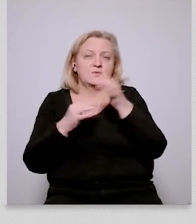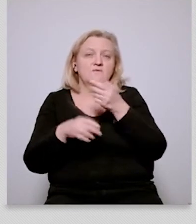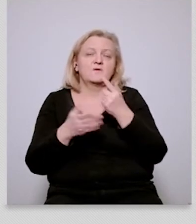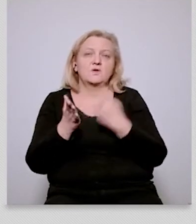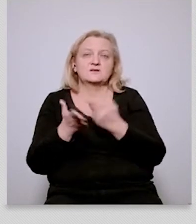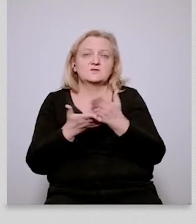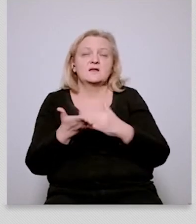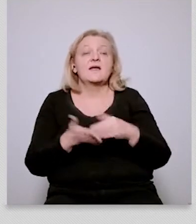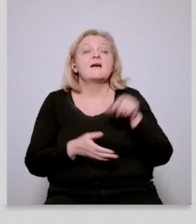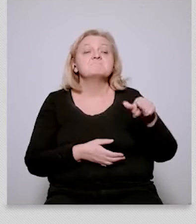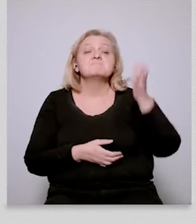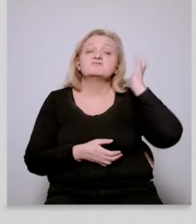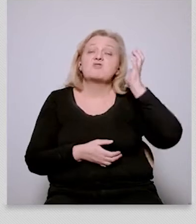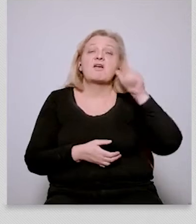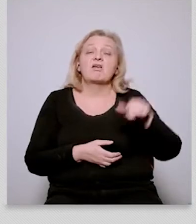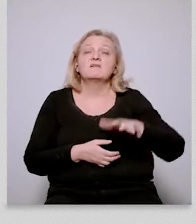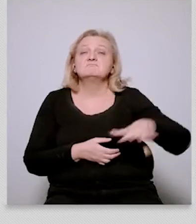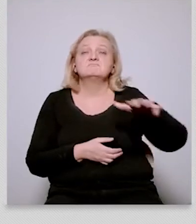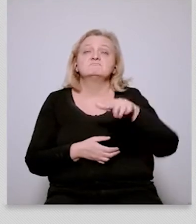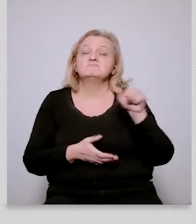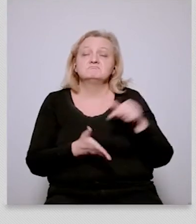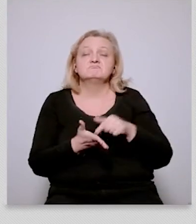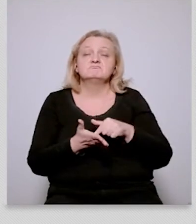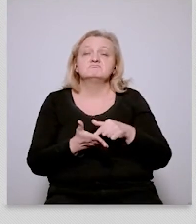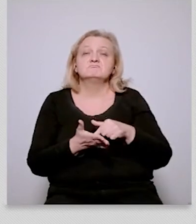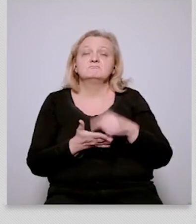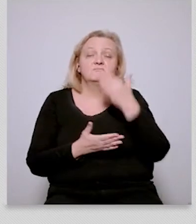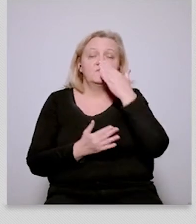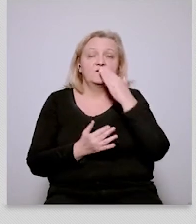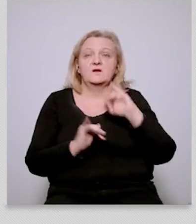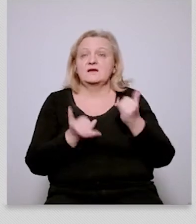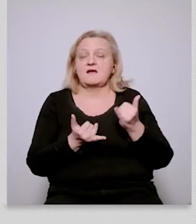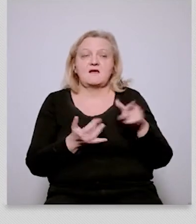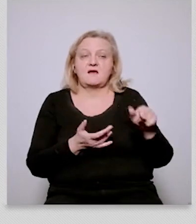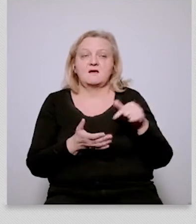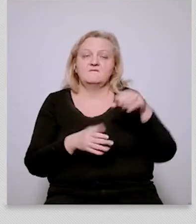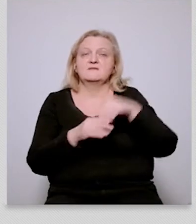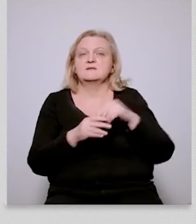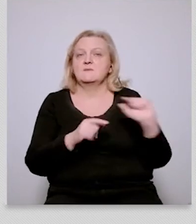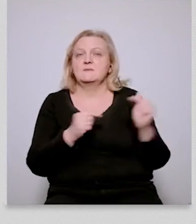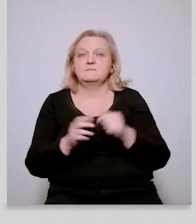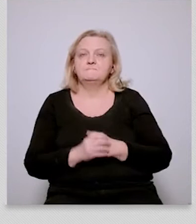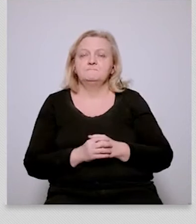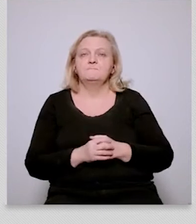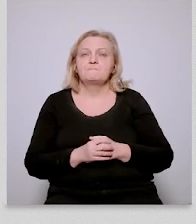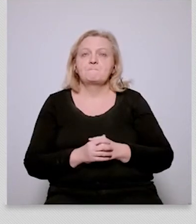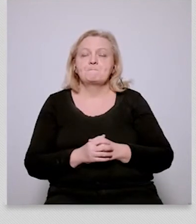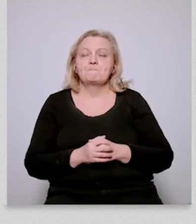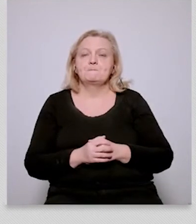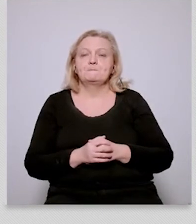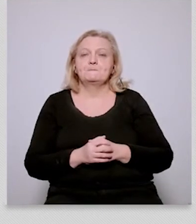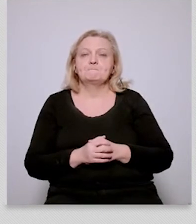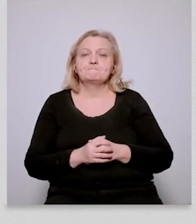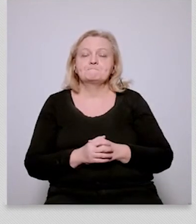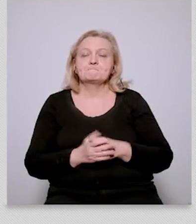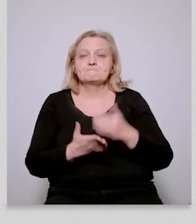Republika Czeska będzie się pozycjonować w tej debacie do której